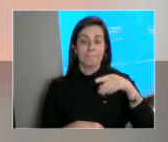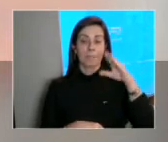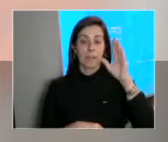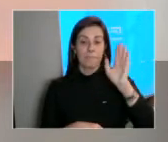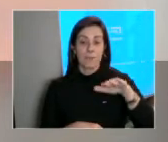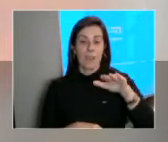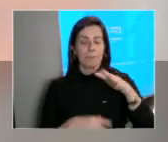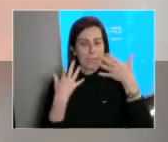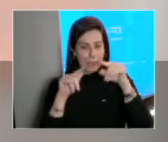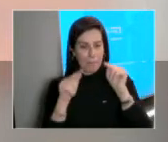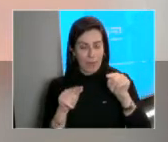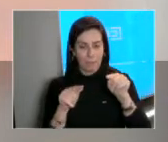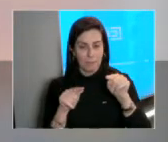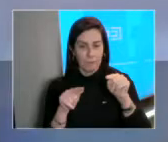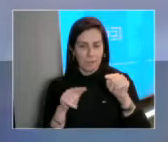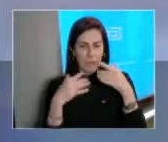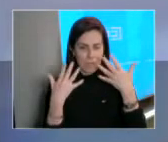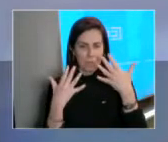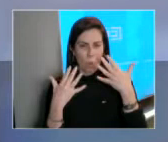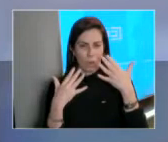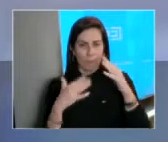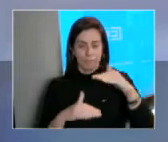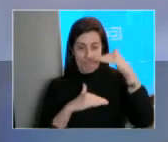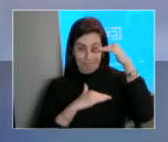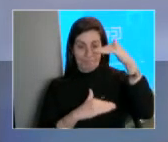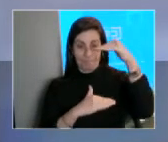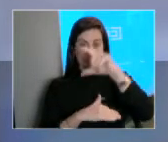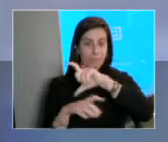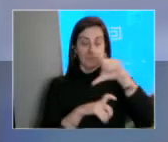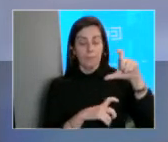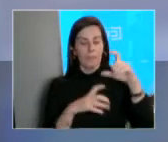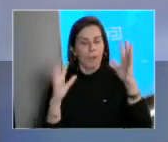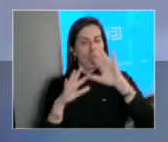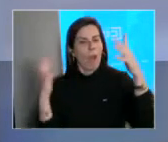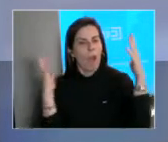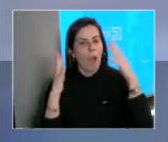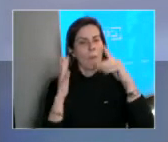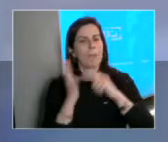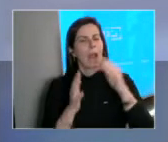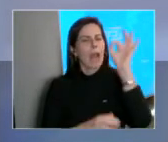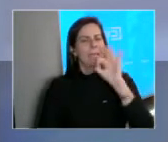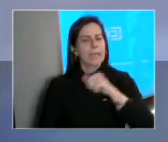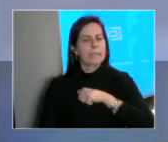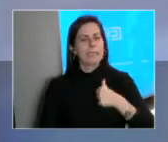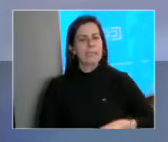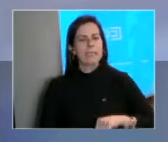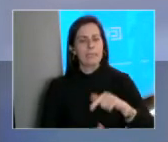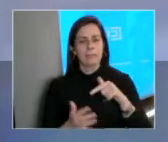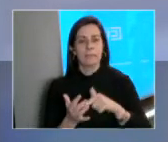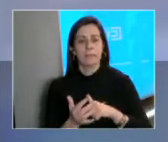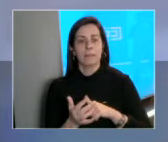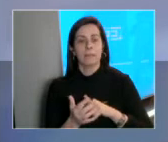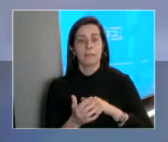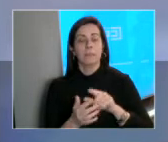גם נספר לכם כמובן הסיפור הגדול בלב בעלת הנגיף הסיני. שליח ידיעות אחרונות